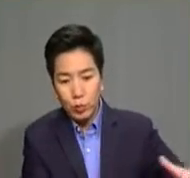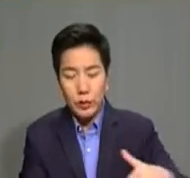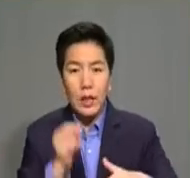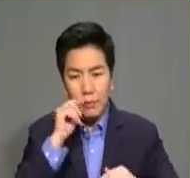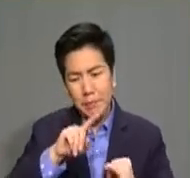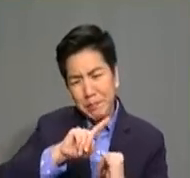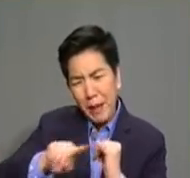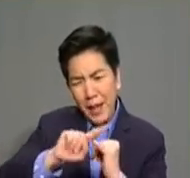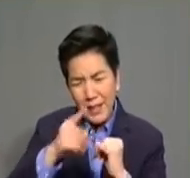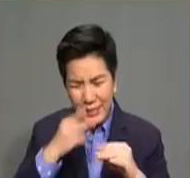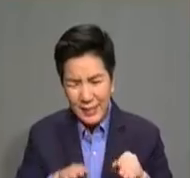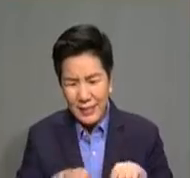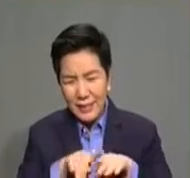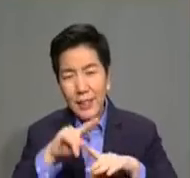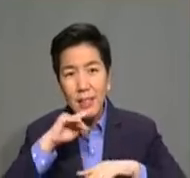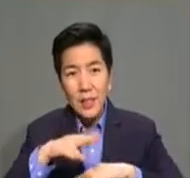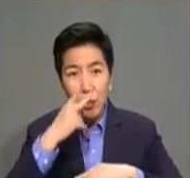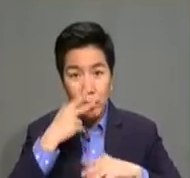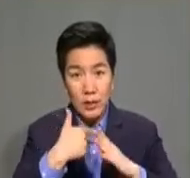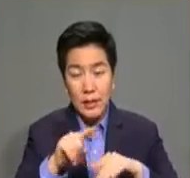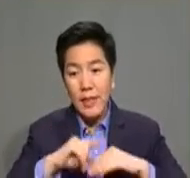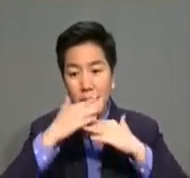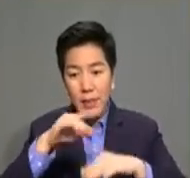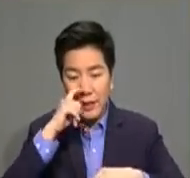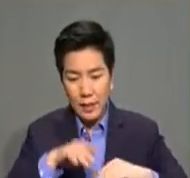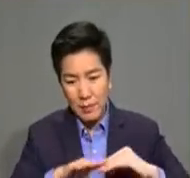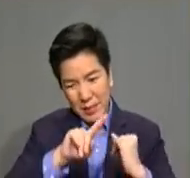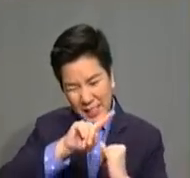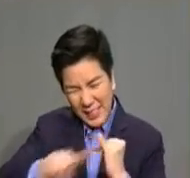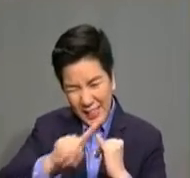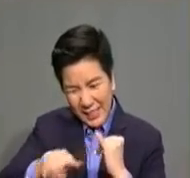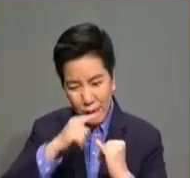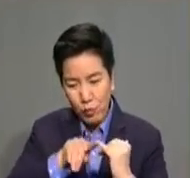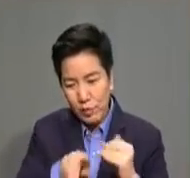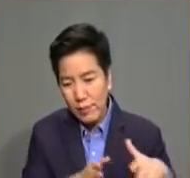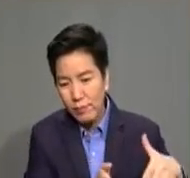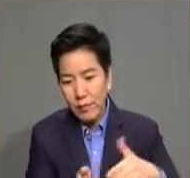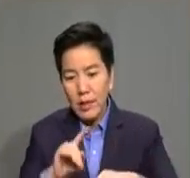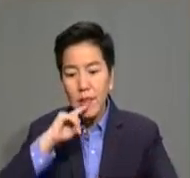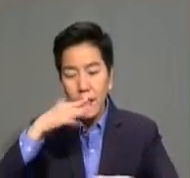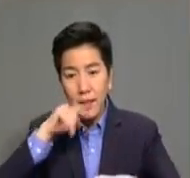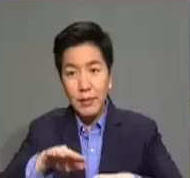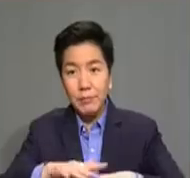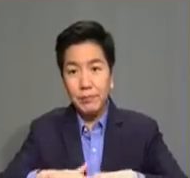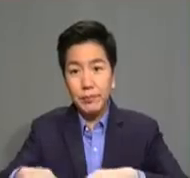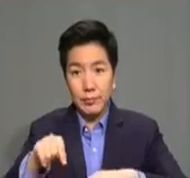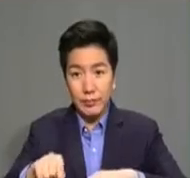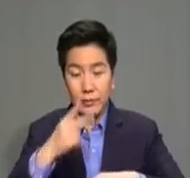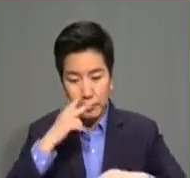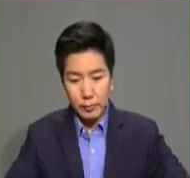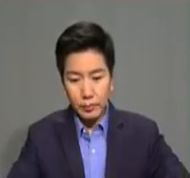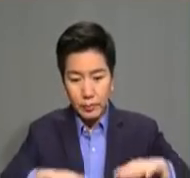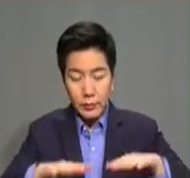ปลายของแม่น้ำเลยก ่ อนที่จะไหลลงสู่ทะเลอ่าวไทยใช่ค่ะ นี่ปลายน้ำเลยนะคะจะยังไงบ้างคะระดับน้ำตอนนี ้ใช่ค่